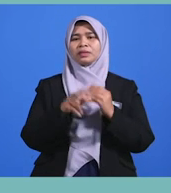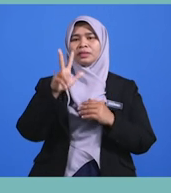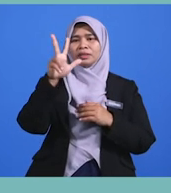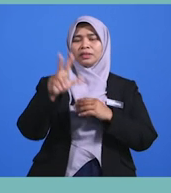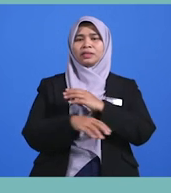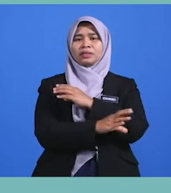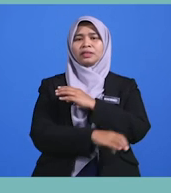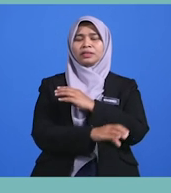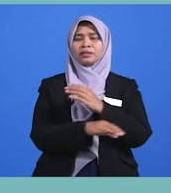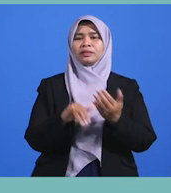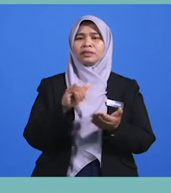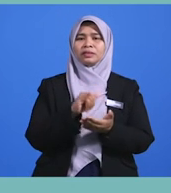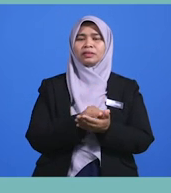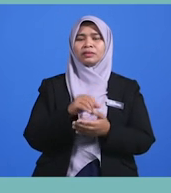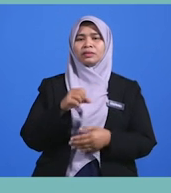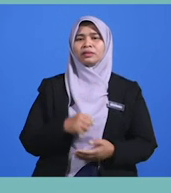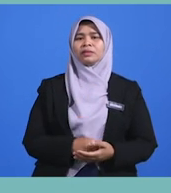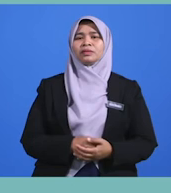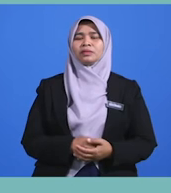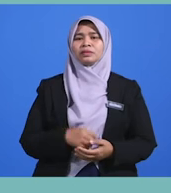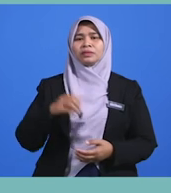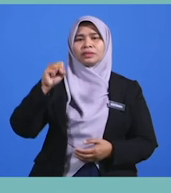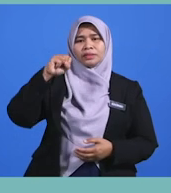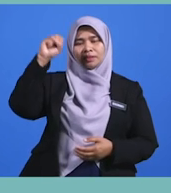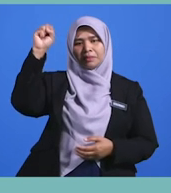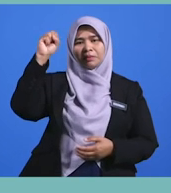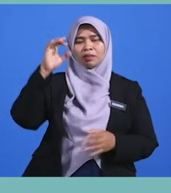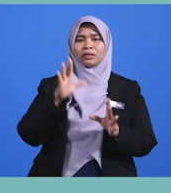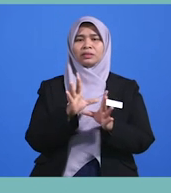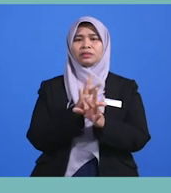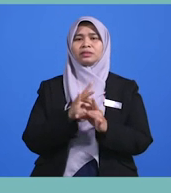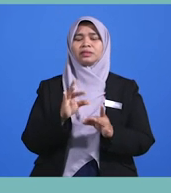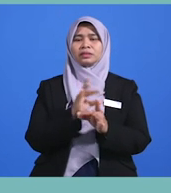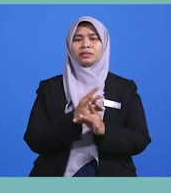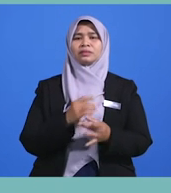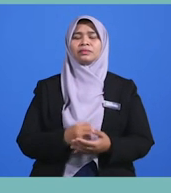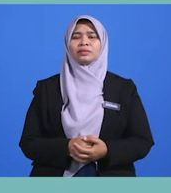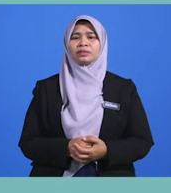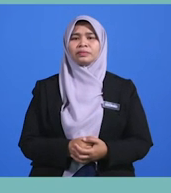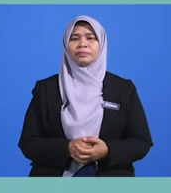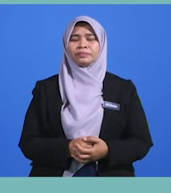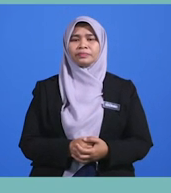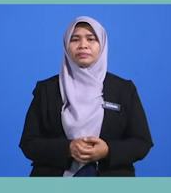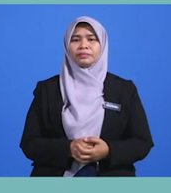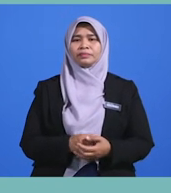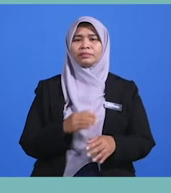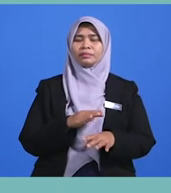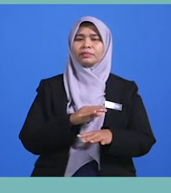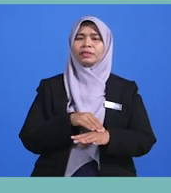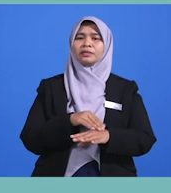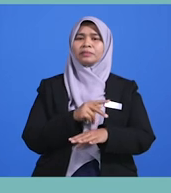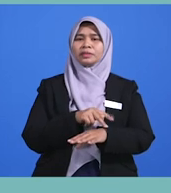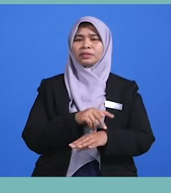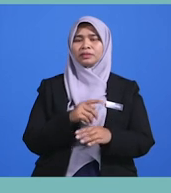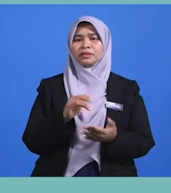tersebut telah ditambah pada bahagian bawah bucu jata yang mewakili negeri masing-masing. Pada ketika ini,